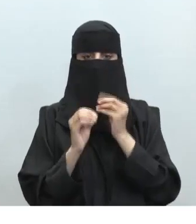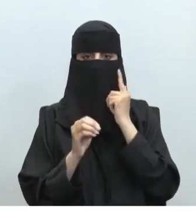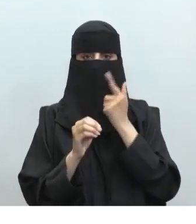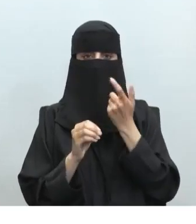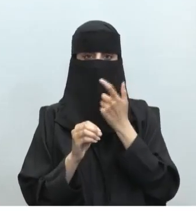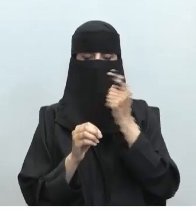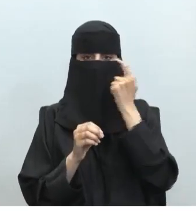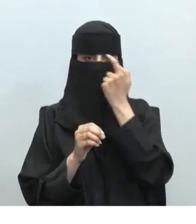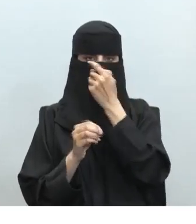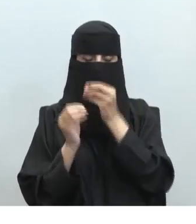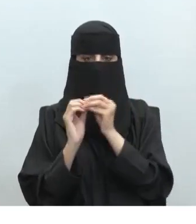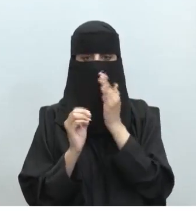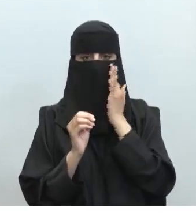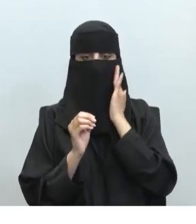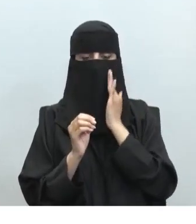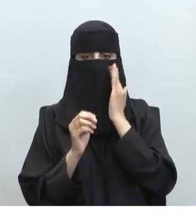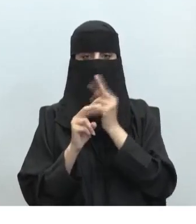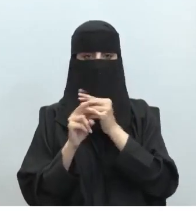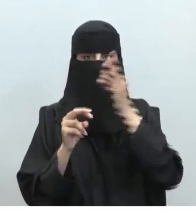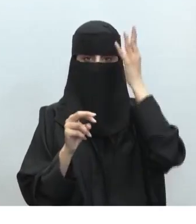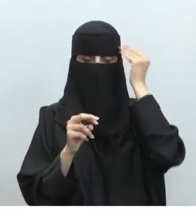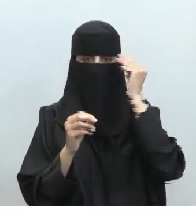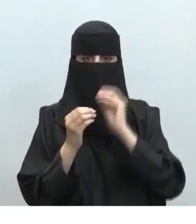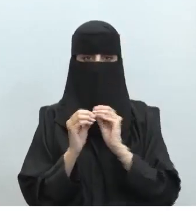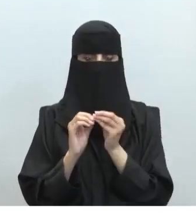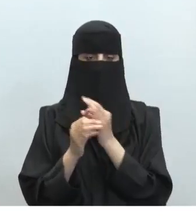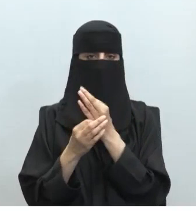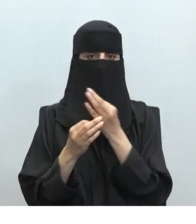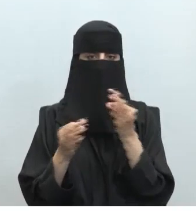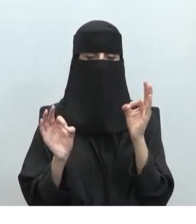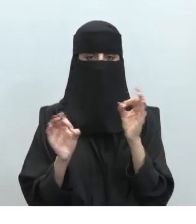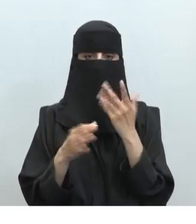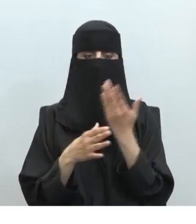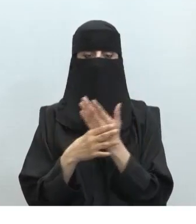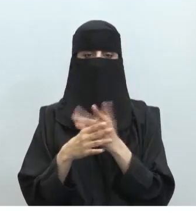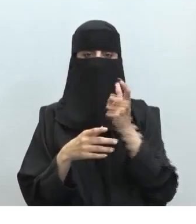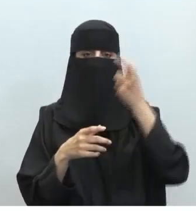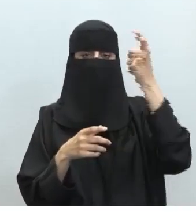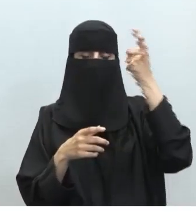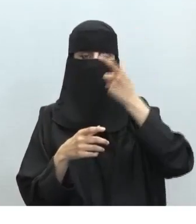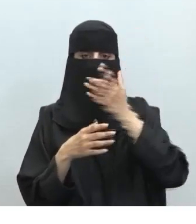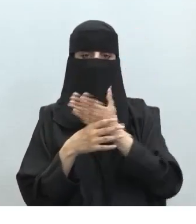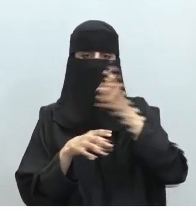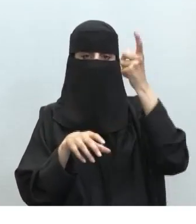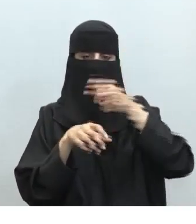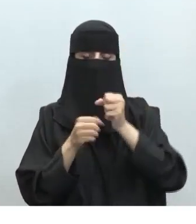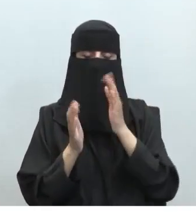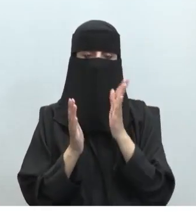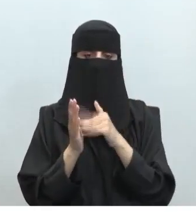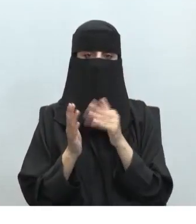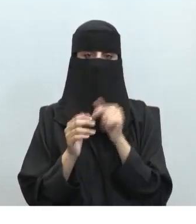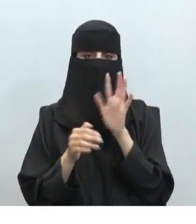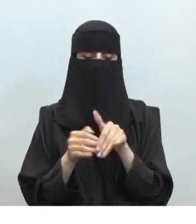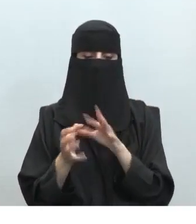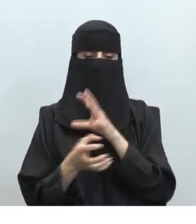يوجد لون في الجلد والعيون والشعر كذلك الجلد معرض للتلف بسبب الاشعه الفوق بنفسجيه ايضا هنالك